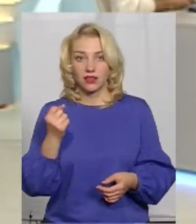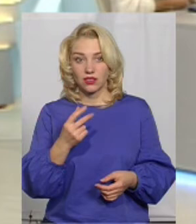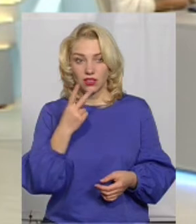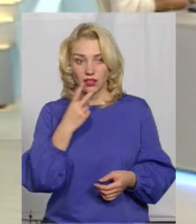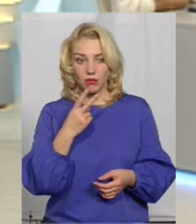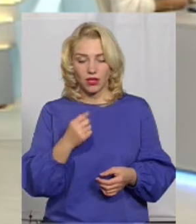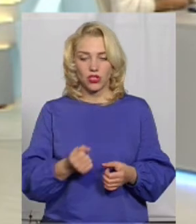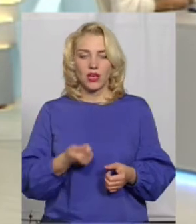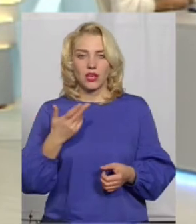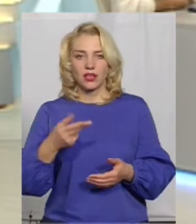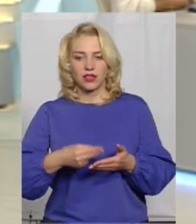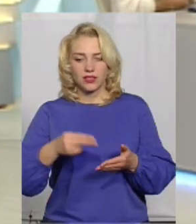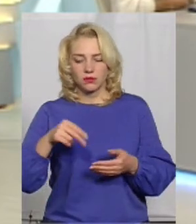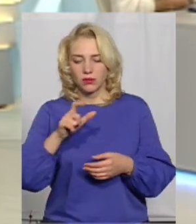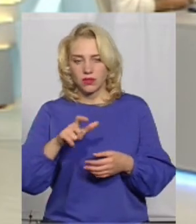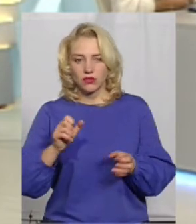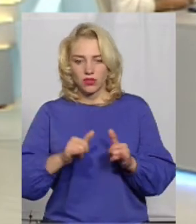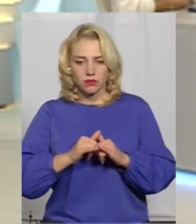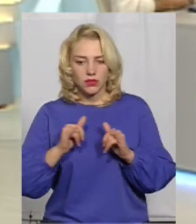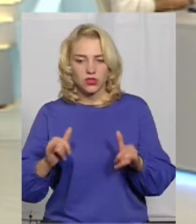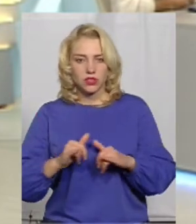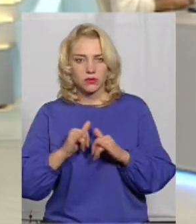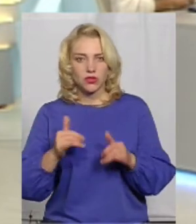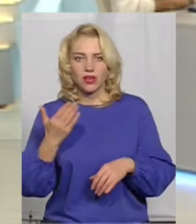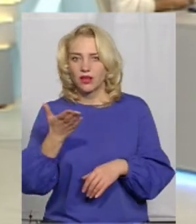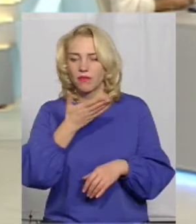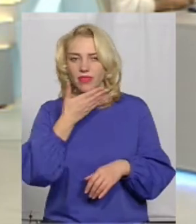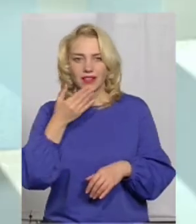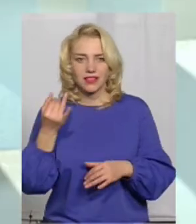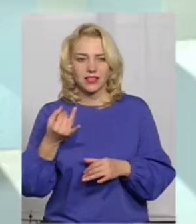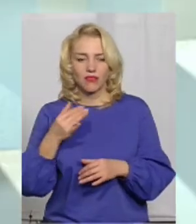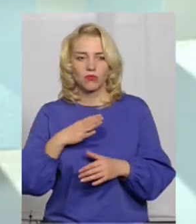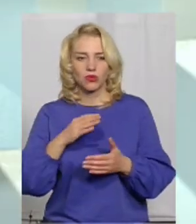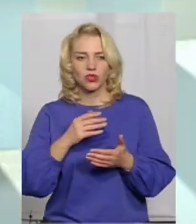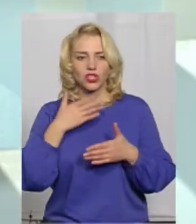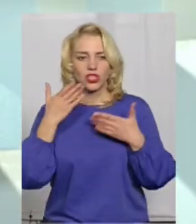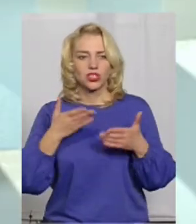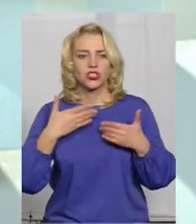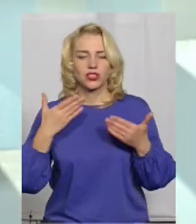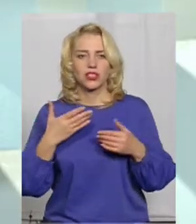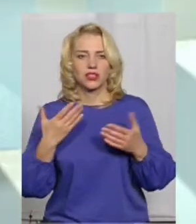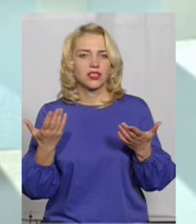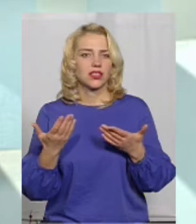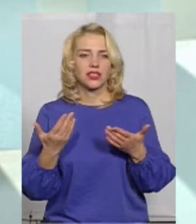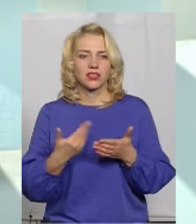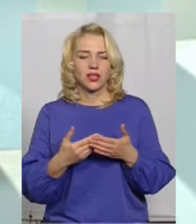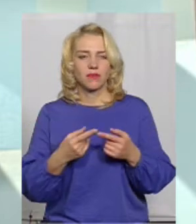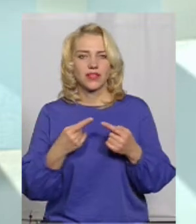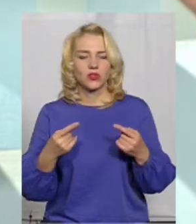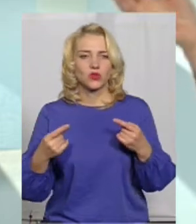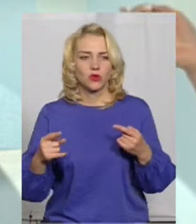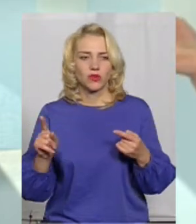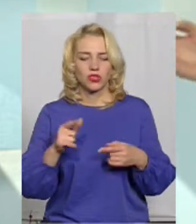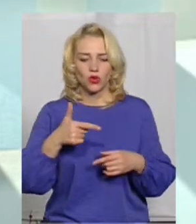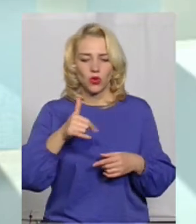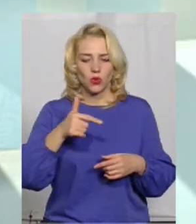мої кількість підписників все збільшується, збільшується. Їм не цікаво було читати якісь там інструменти, що там в